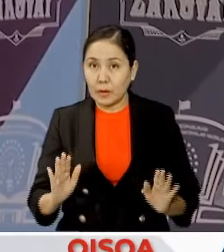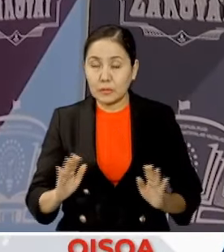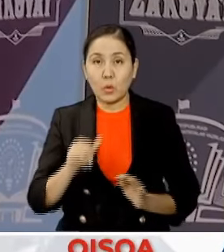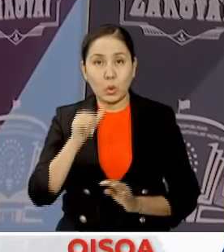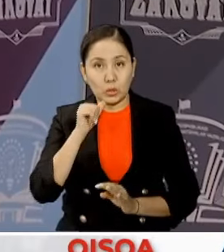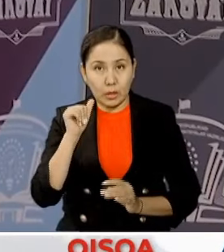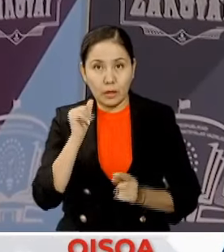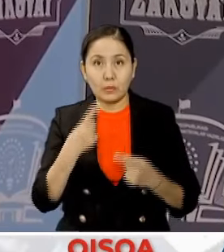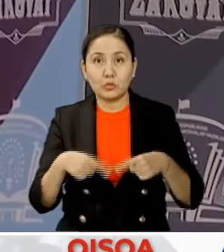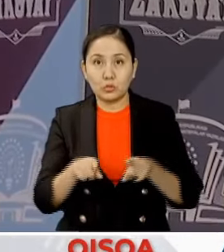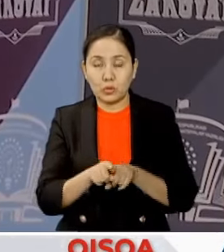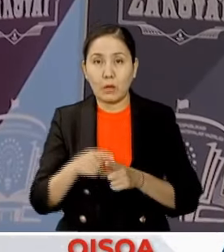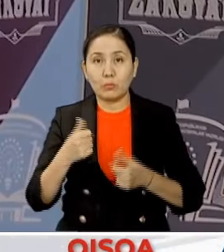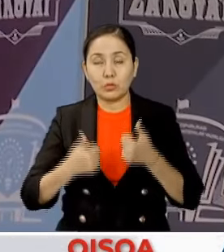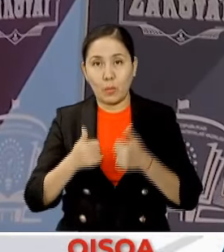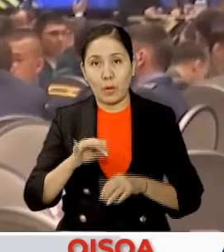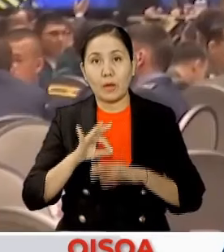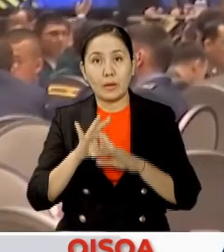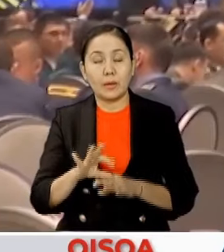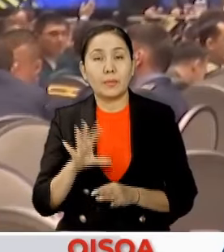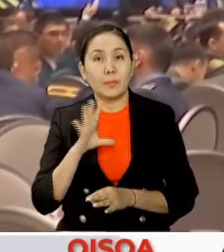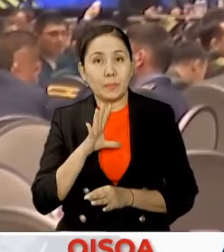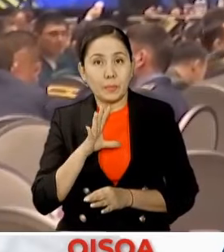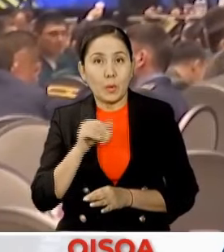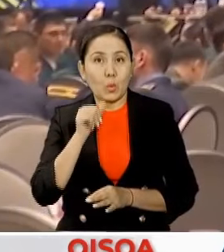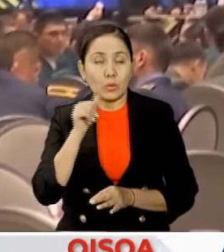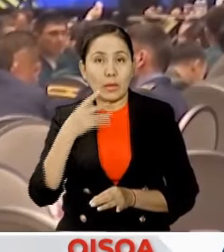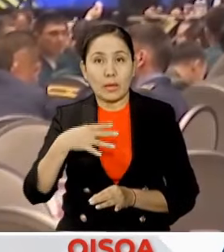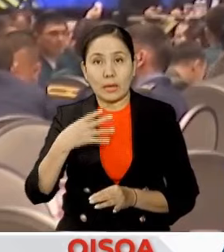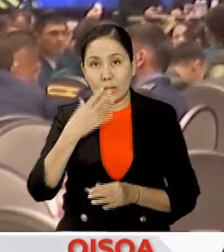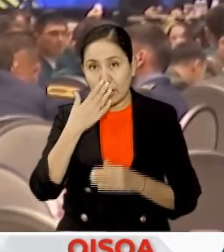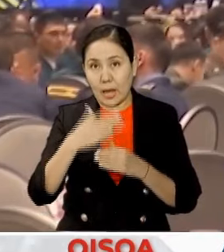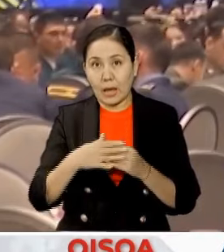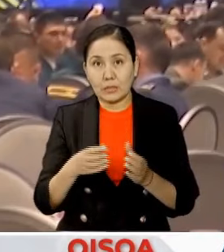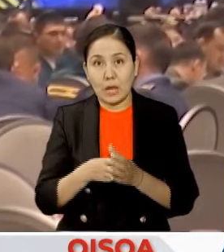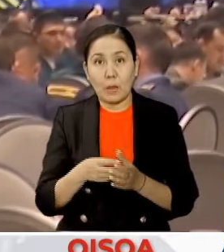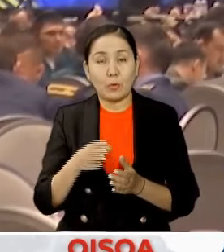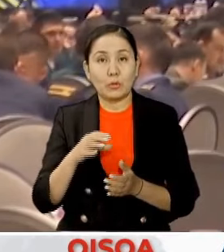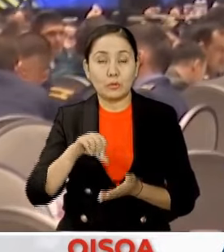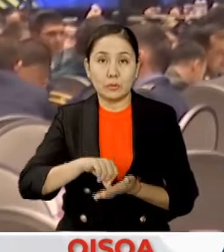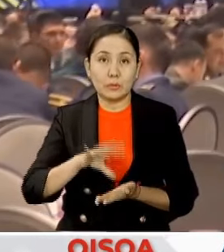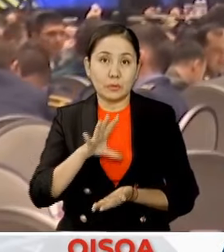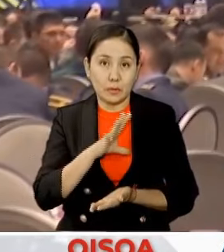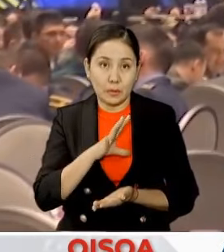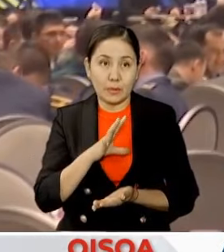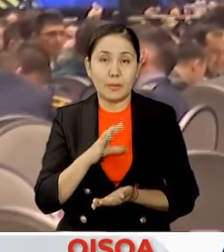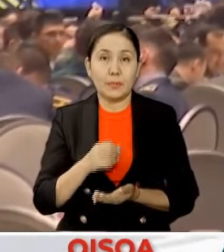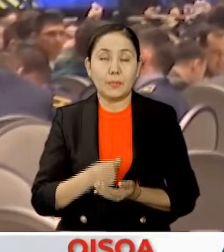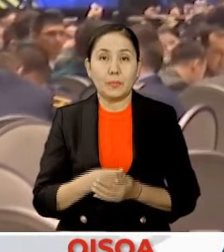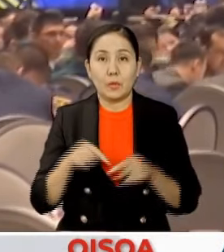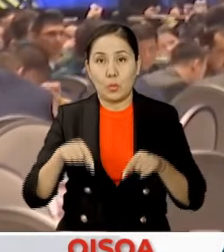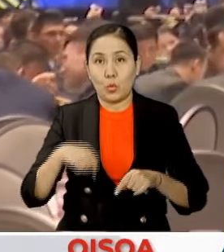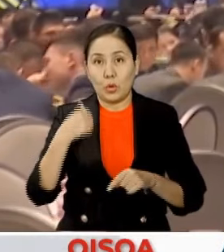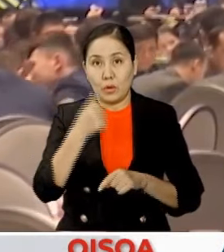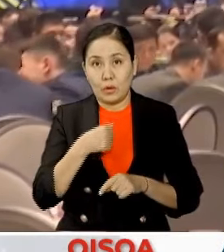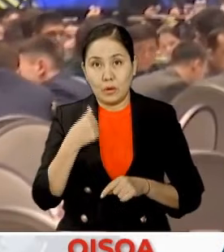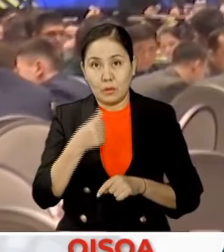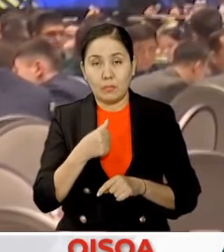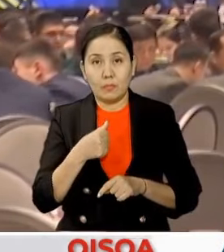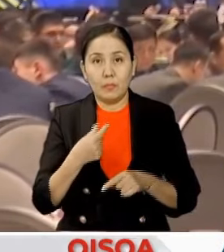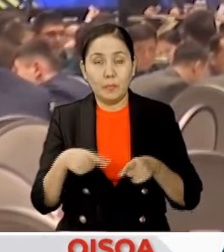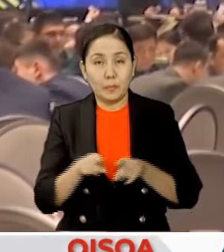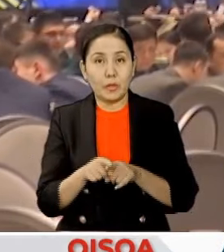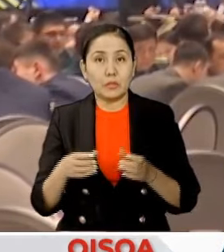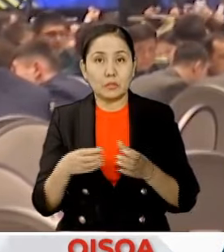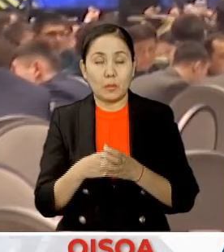yili ham xuddi shunday musobaqa tashkil etgan edik. O'tgan yili 40 ga yaqin jamoa musobaqada ishtirok etish istagini bildirgan bo'lsa, bu yil bunday